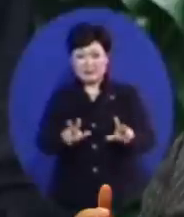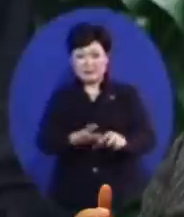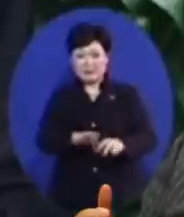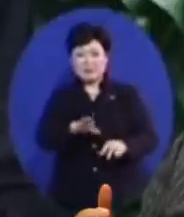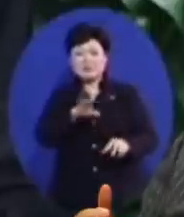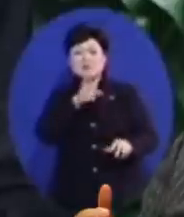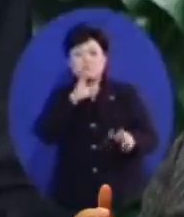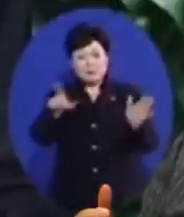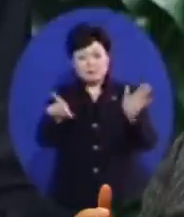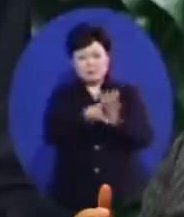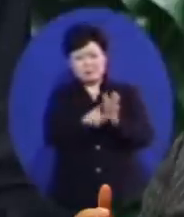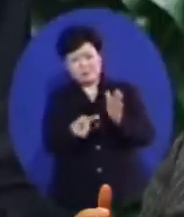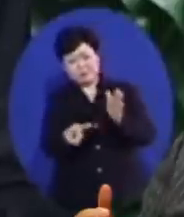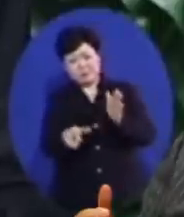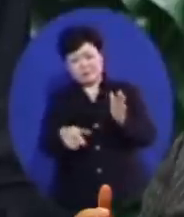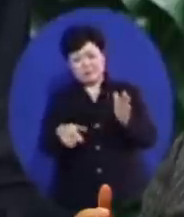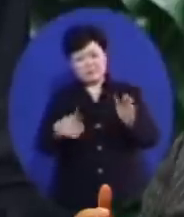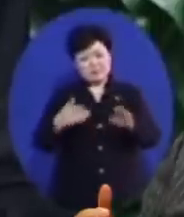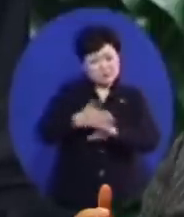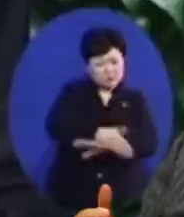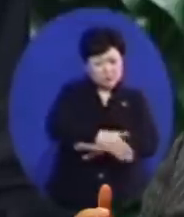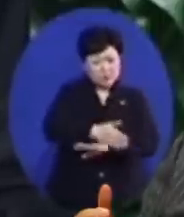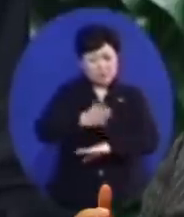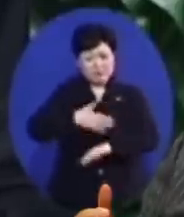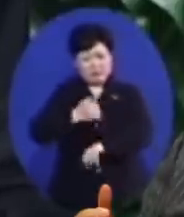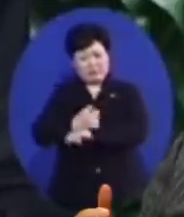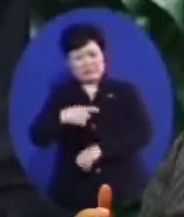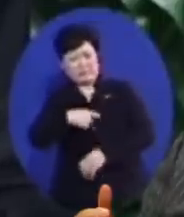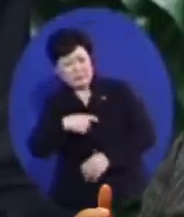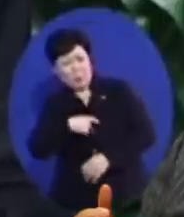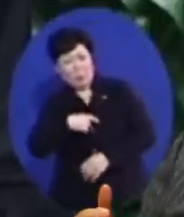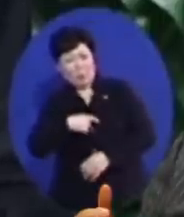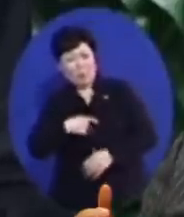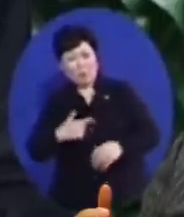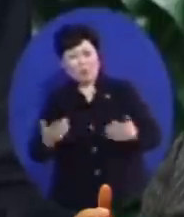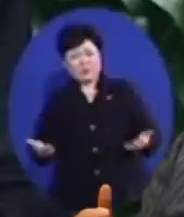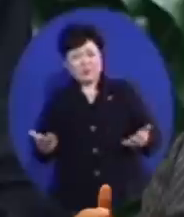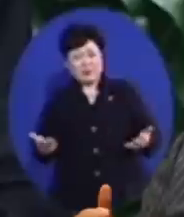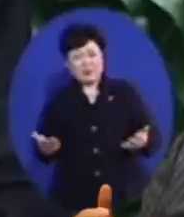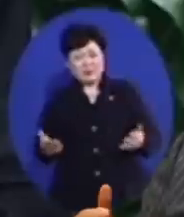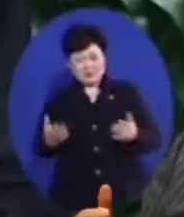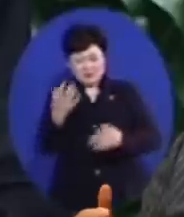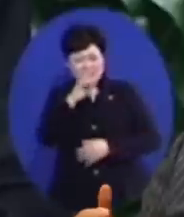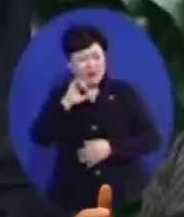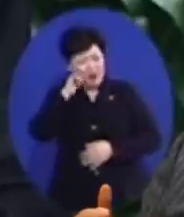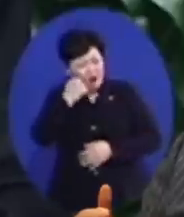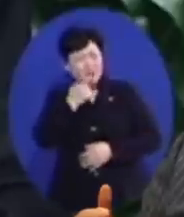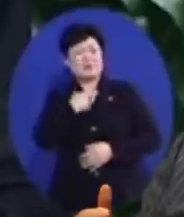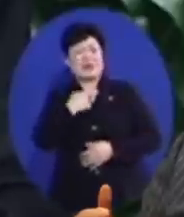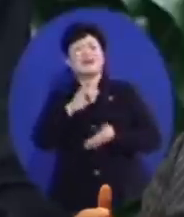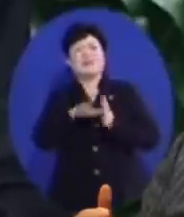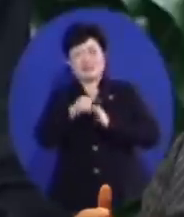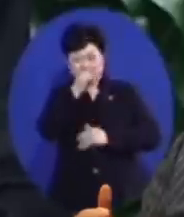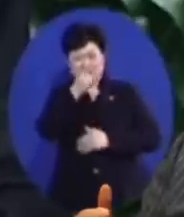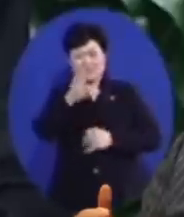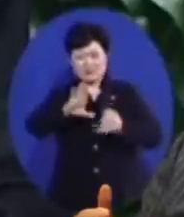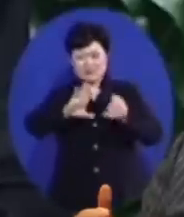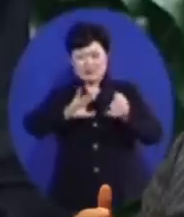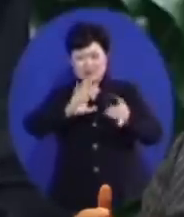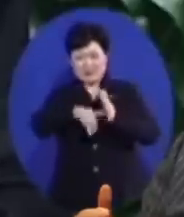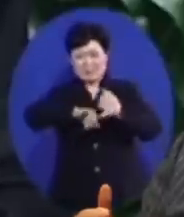타락하기는 늦었고 내가 하기는 싫고 그런 시련을 겪을 때가 있는 것입니다. 반드시